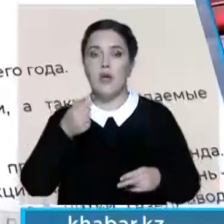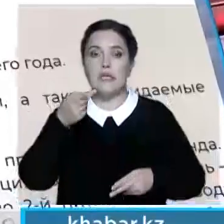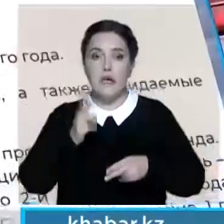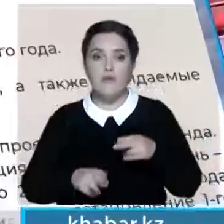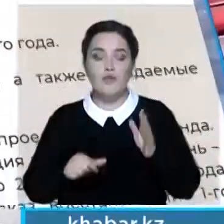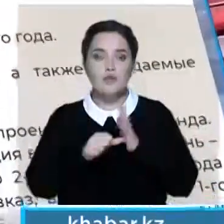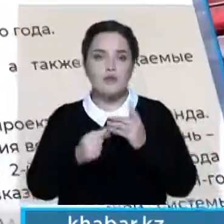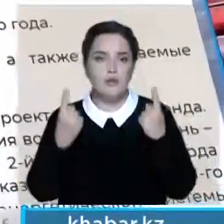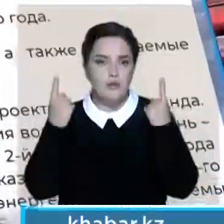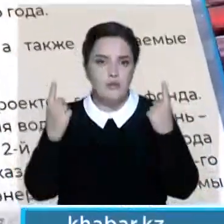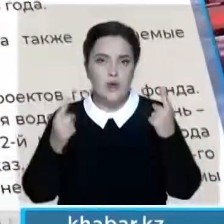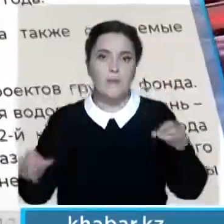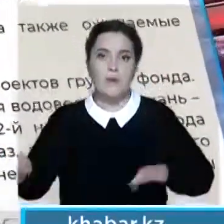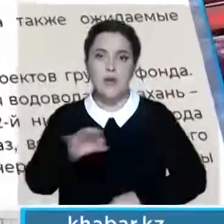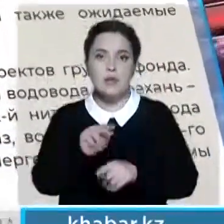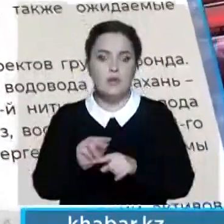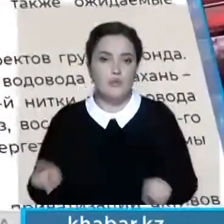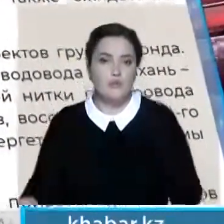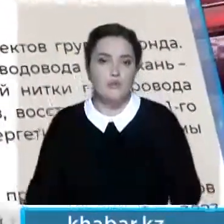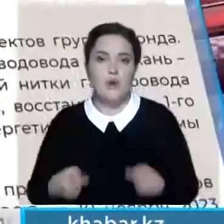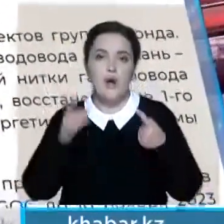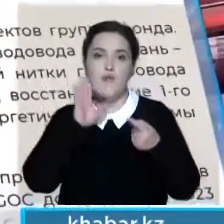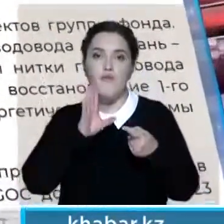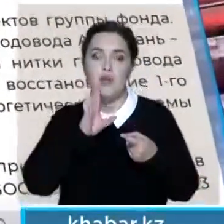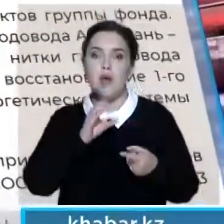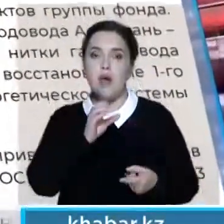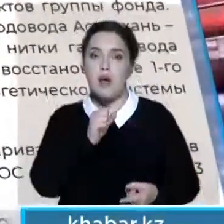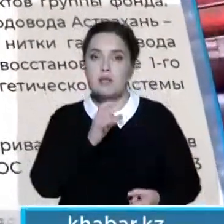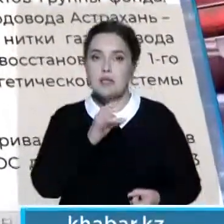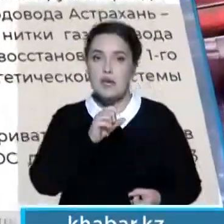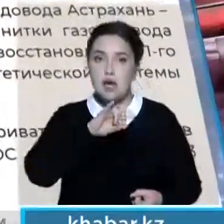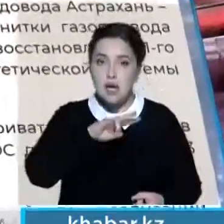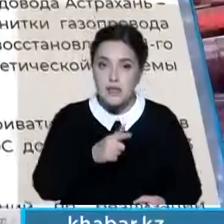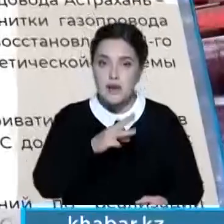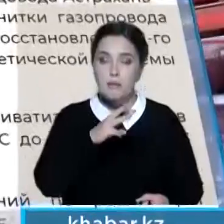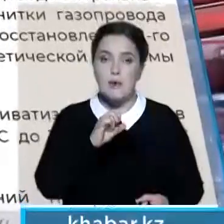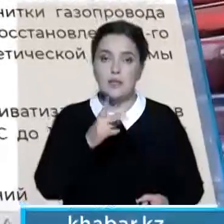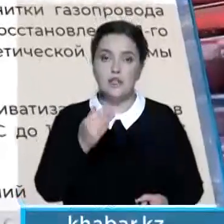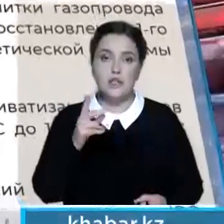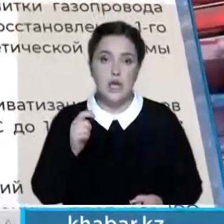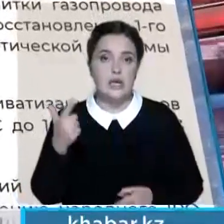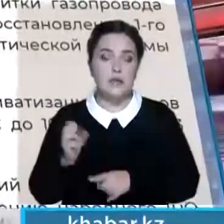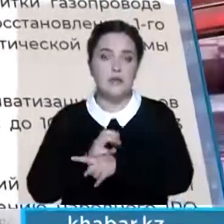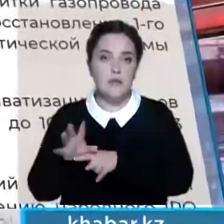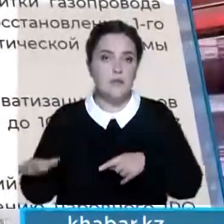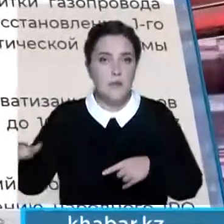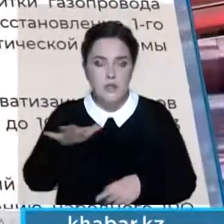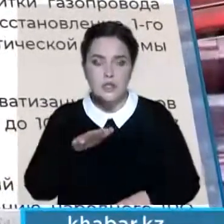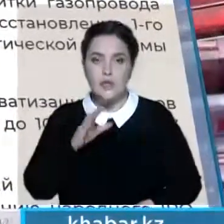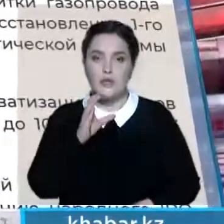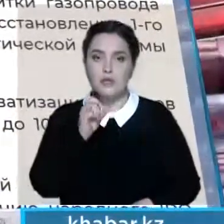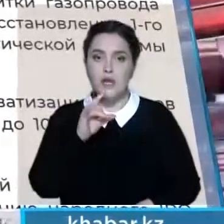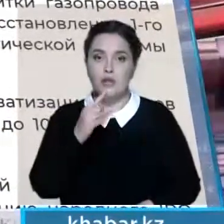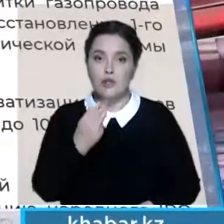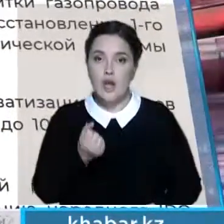6 крупных проектов. Это реконструкция водовода Астрахань-Мангышлак, газификация местностей Сарша и теплый пляж,